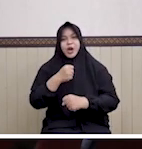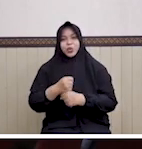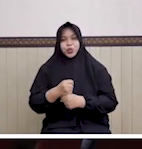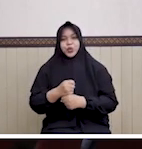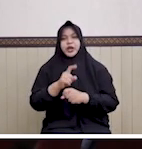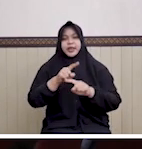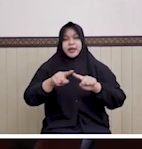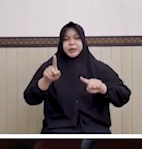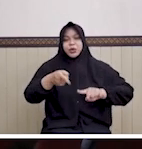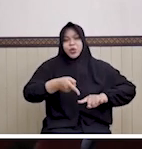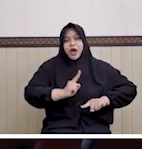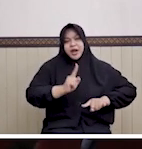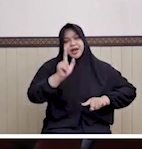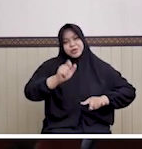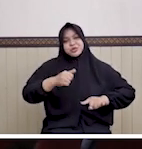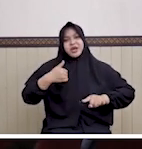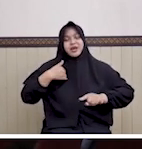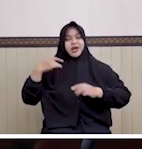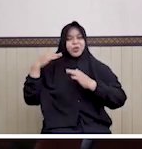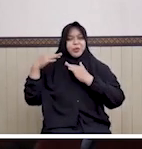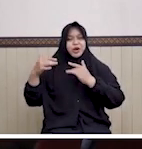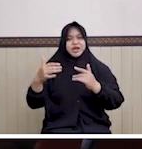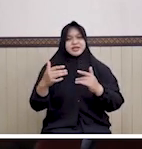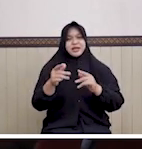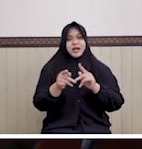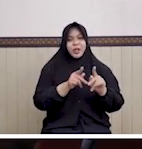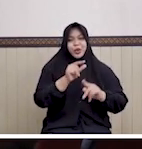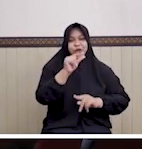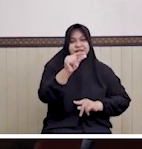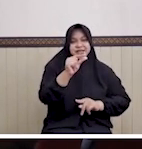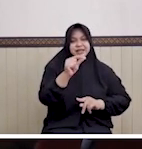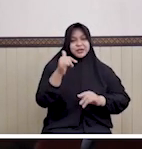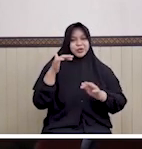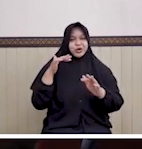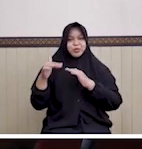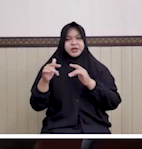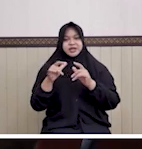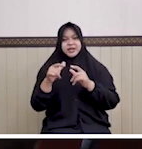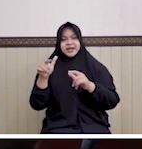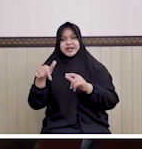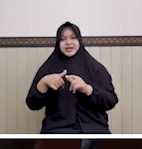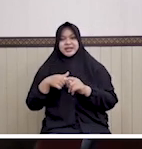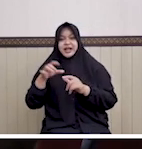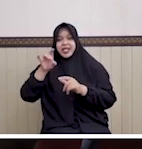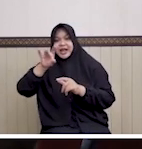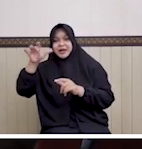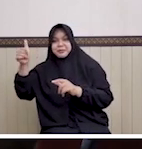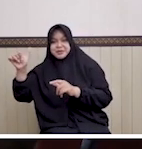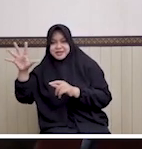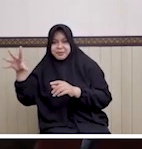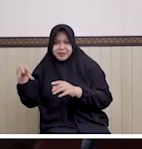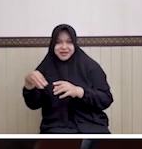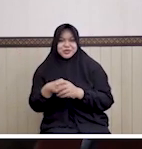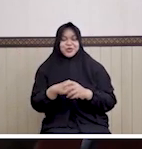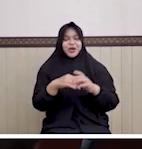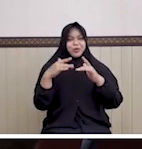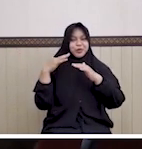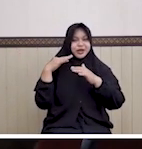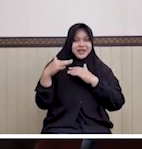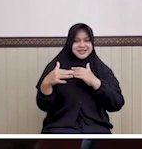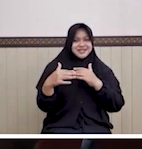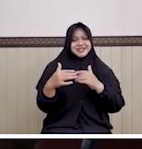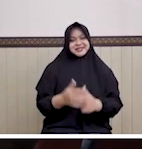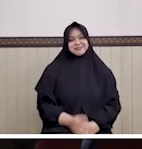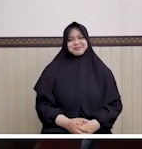hak yang kecil itu harus diakomodir Kalau yang kecil diakomodir maka yang lainpun juga otomatis akan